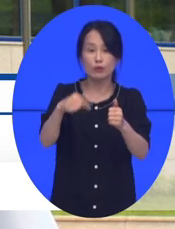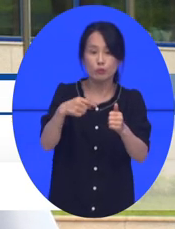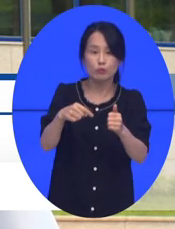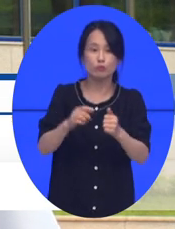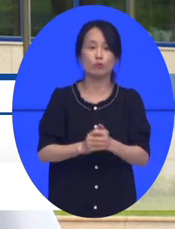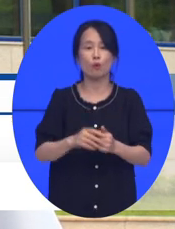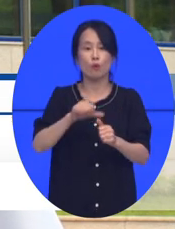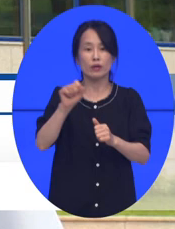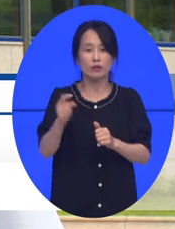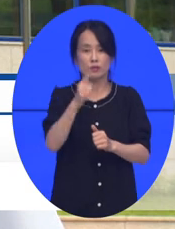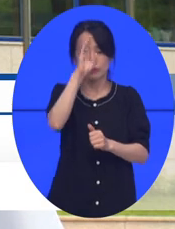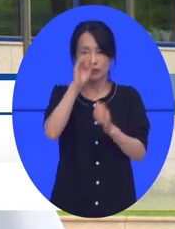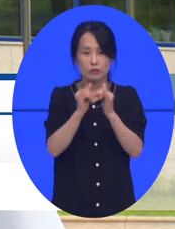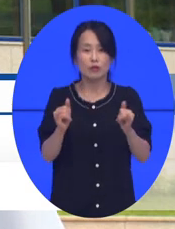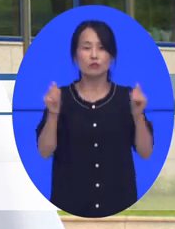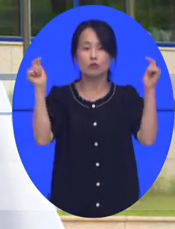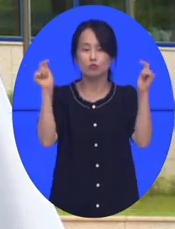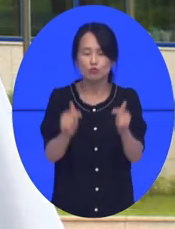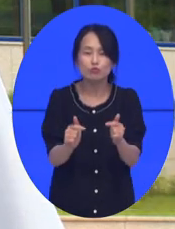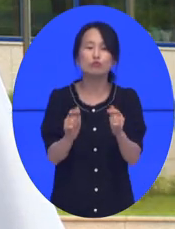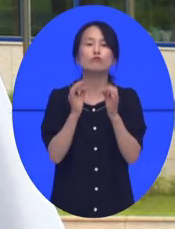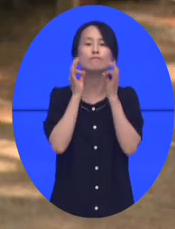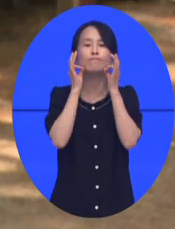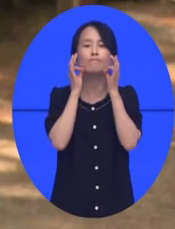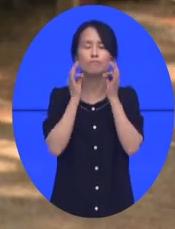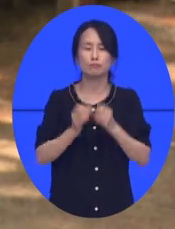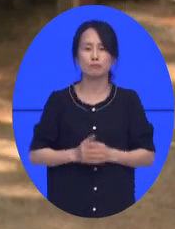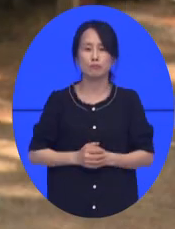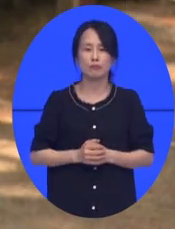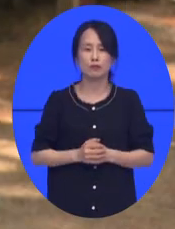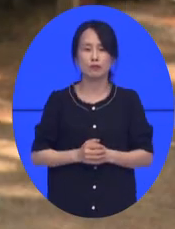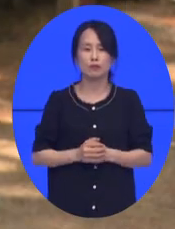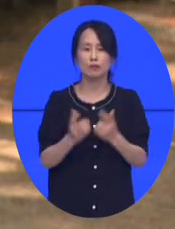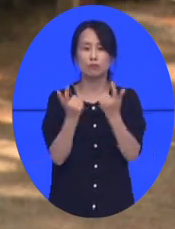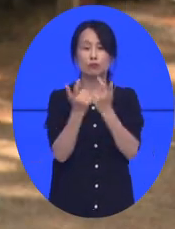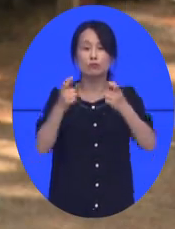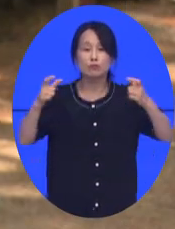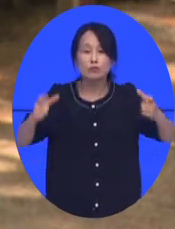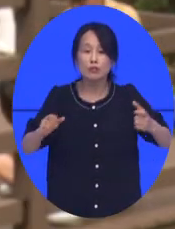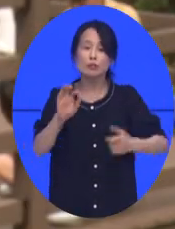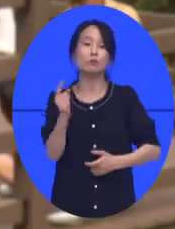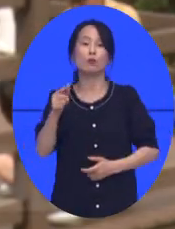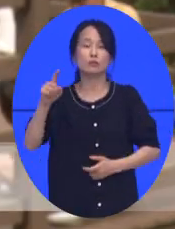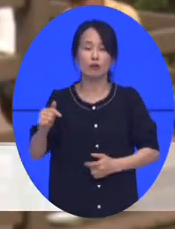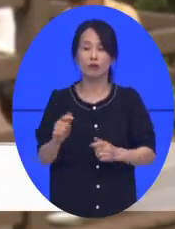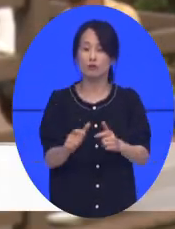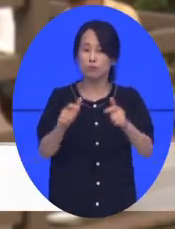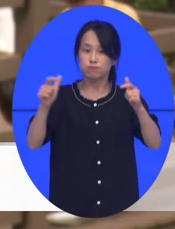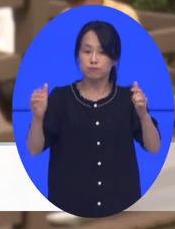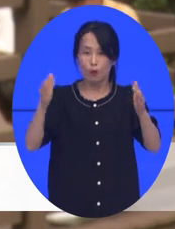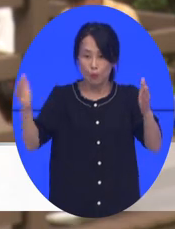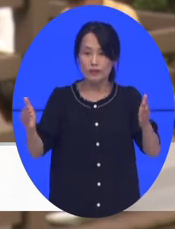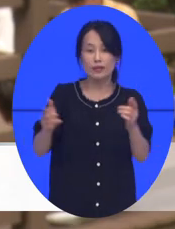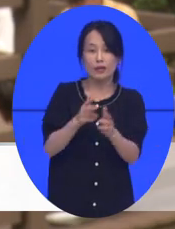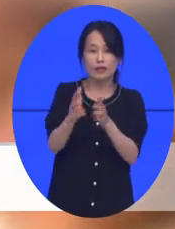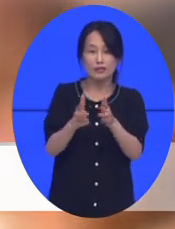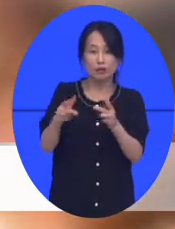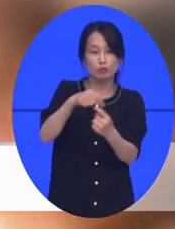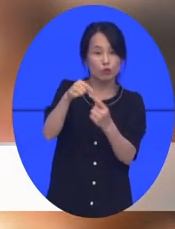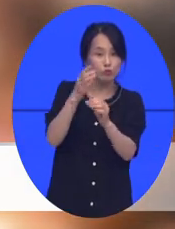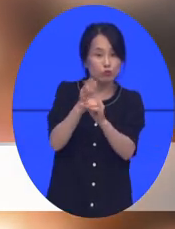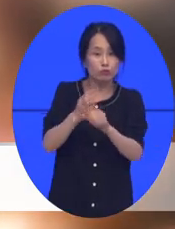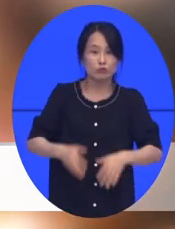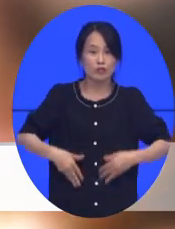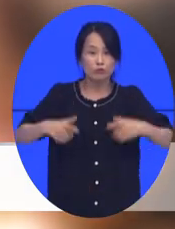질환자의 발생 비율을 최소화하겠습니다. 현재 북부 권역에는 포천 지역까지 확대해 사업을 운영 중이며